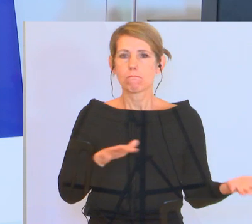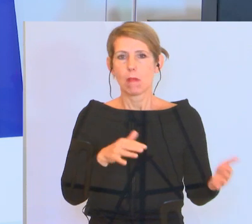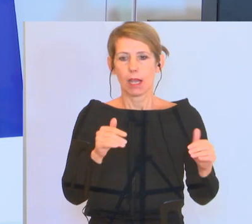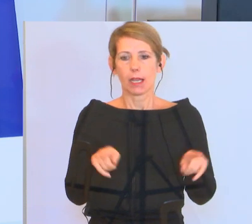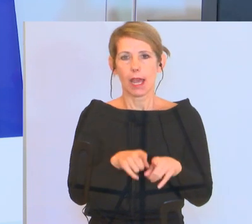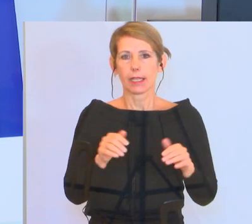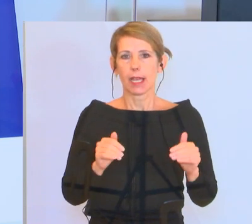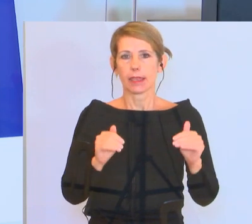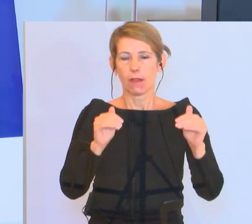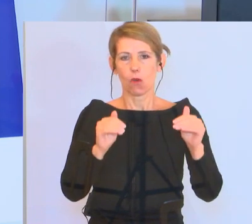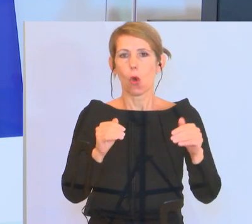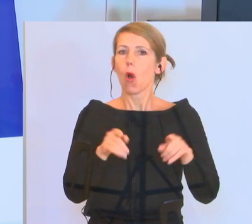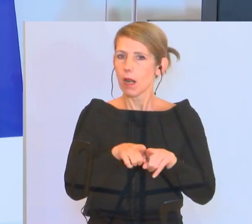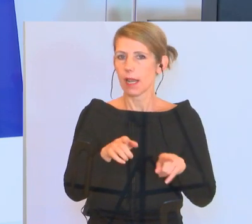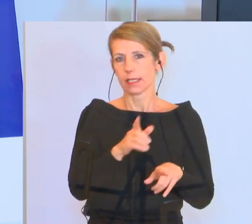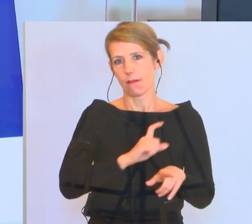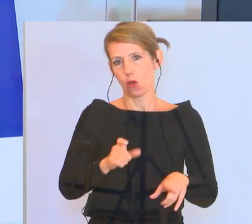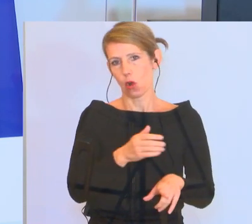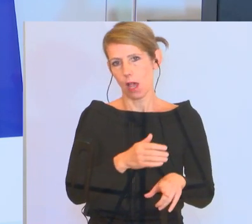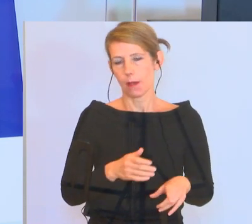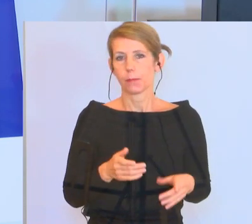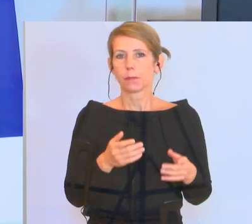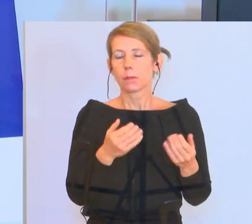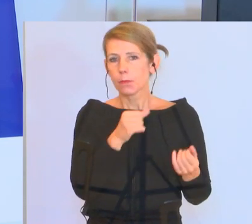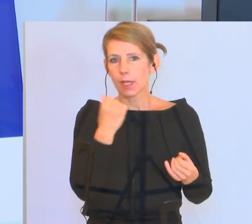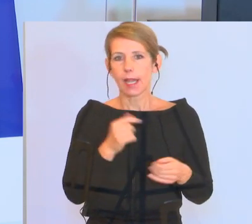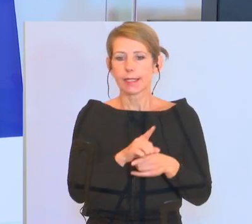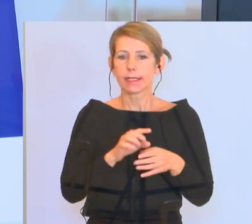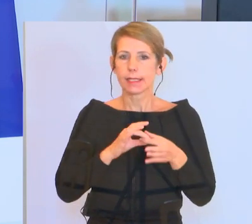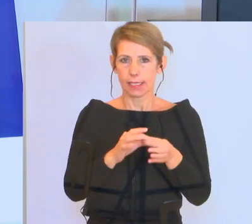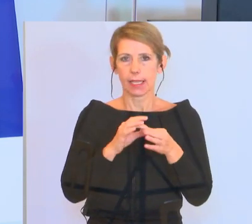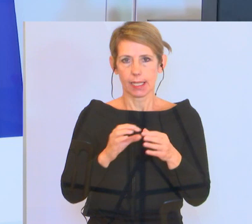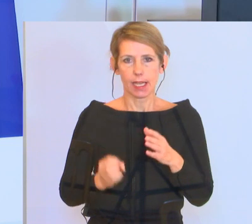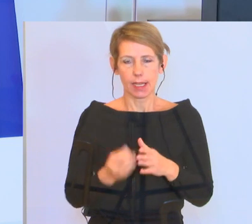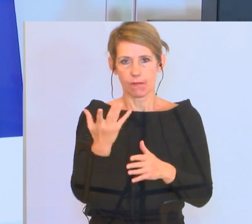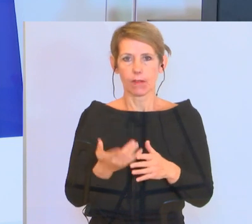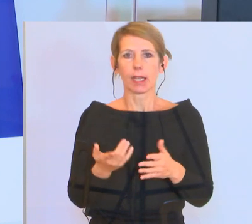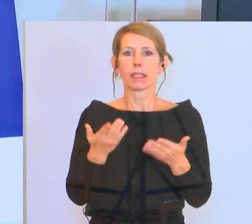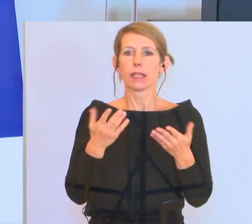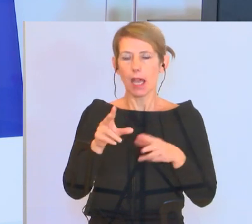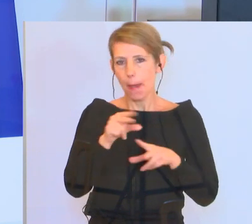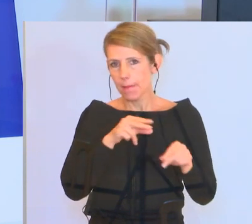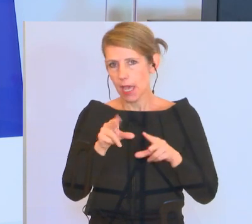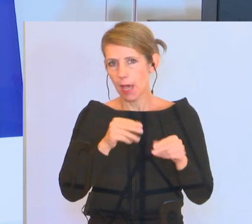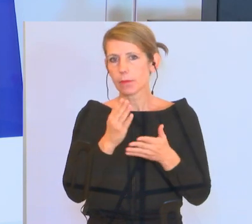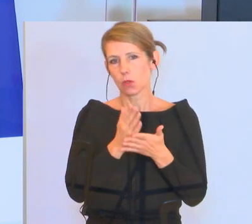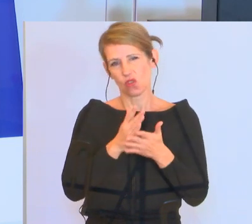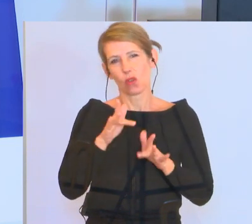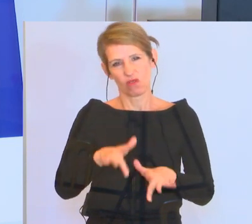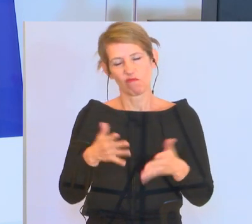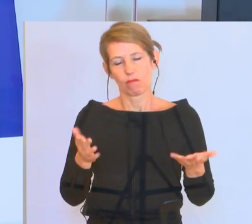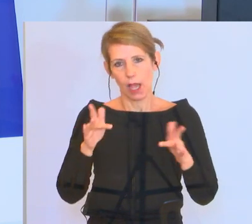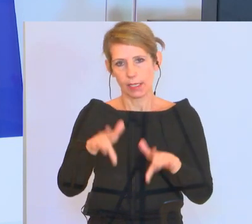gleichem Niveau in der Vorwoche. Das bedeutet, dass die saisonalen Effekte nun in dem Herbst eingezogen